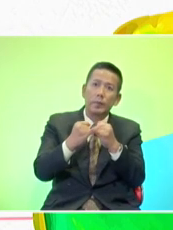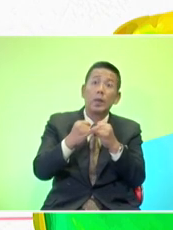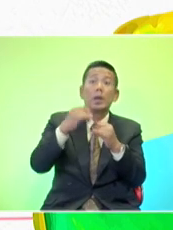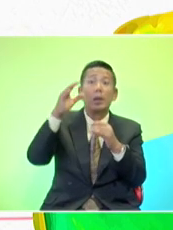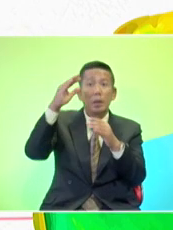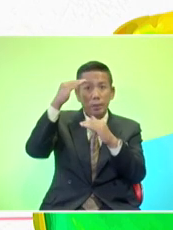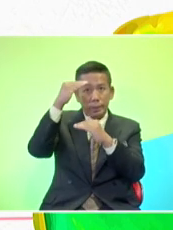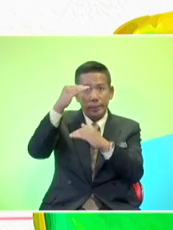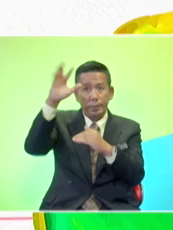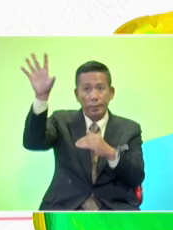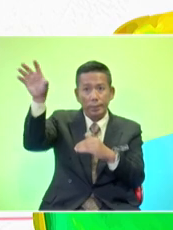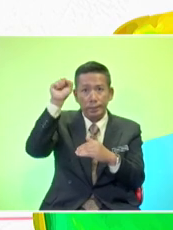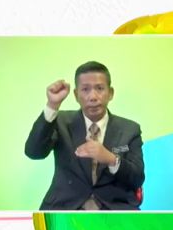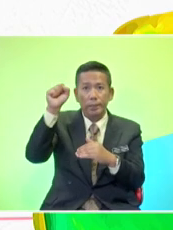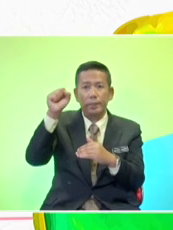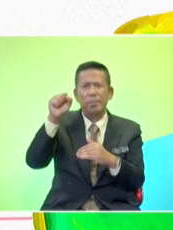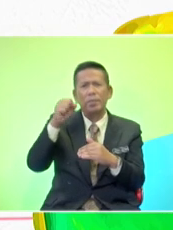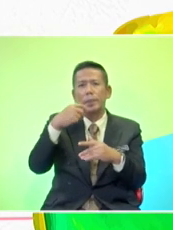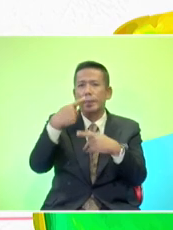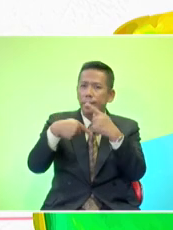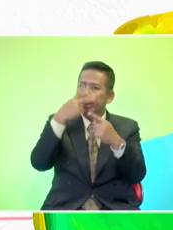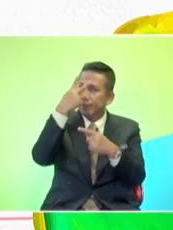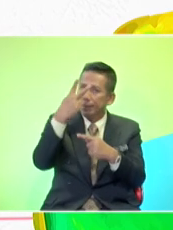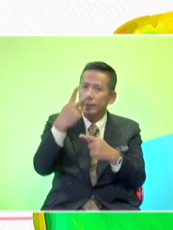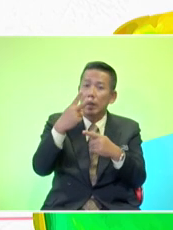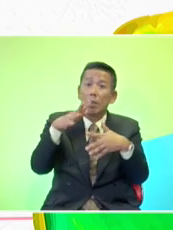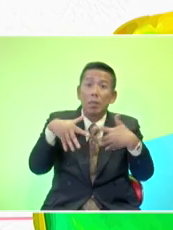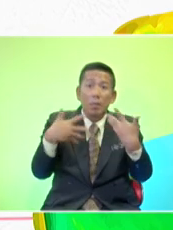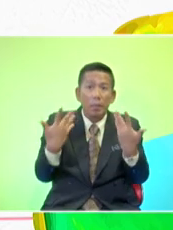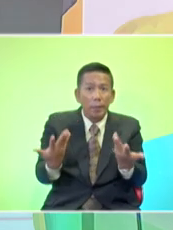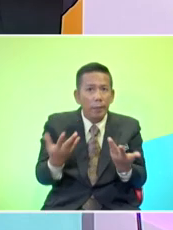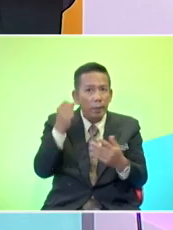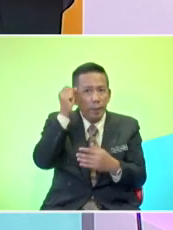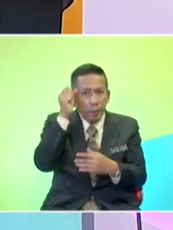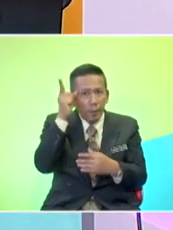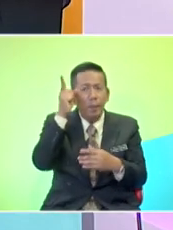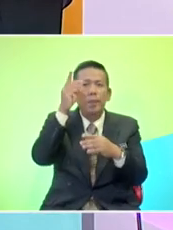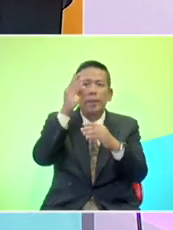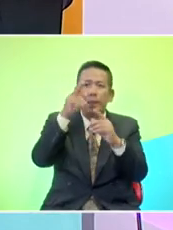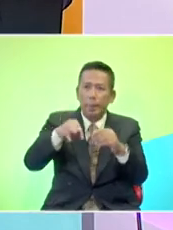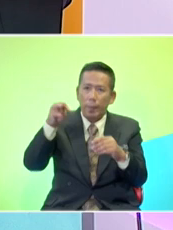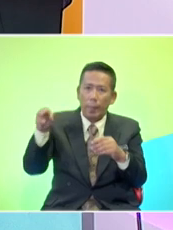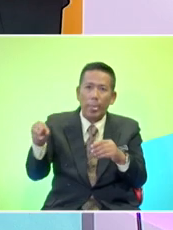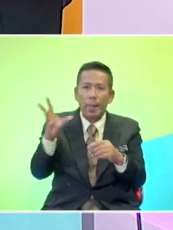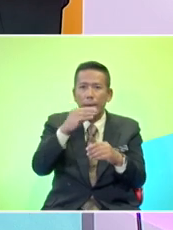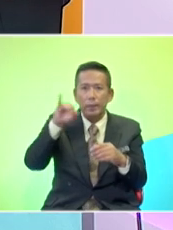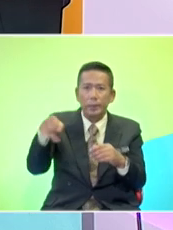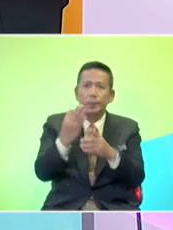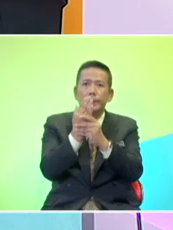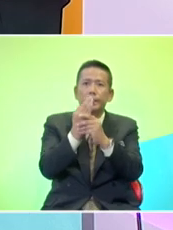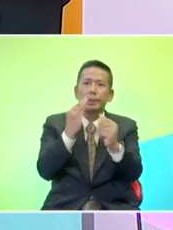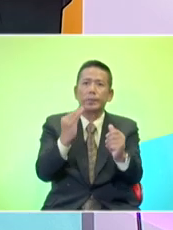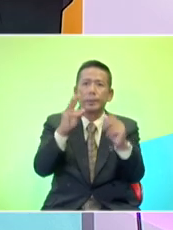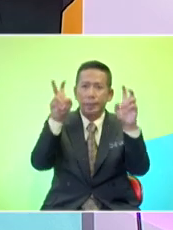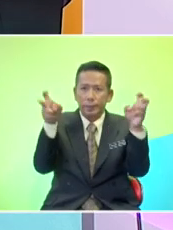prestasibilitas kita sebut tentang prestasi dan tentulah kita tidak tahu sejauh mana Ke pahaman dan kemahiran murid dalam sesuatu tajuk yang